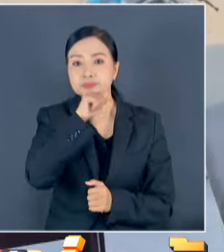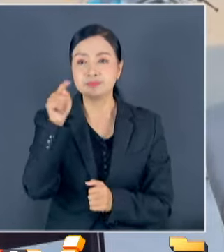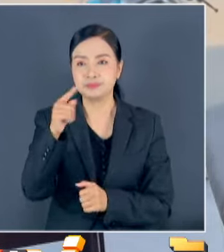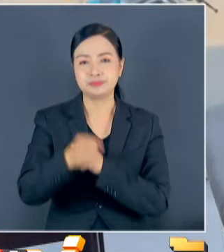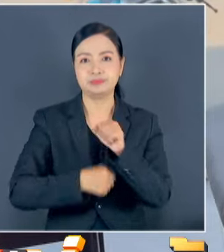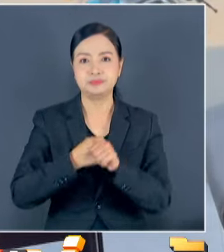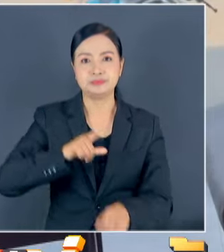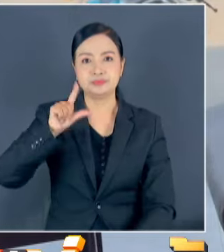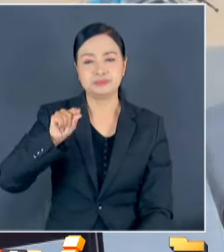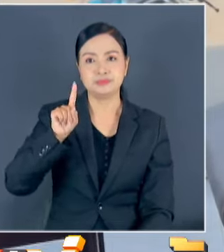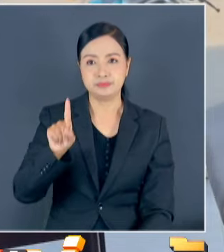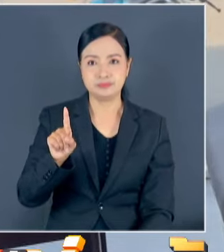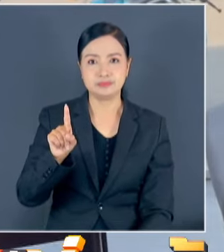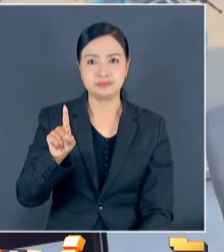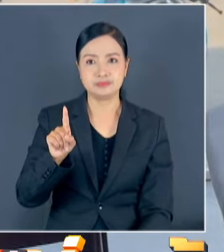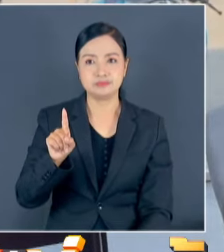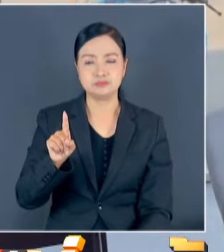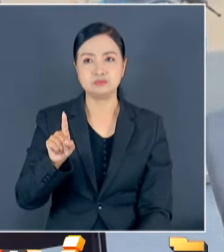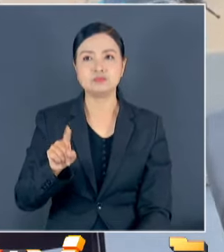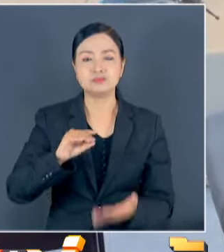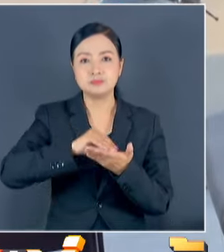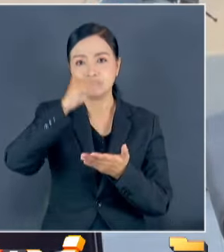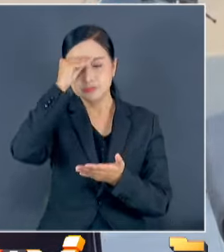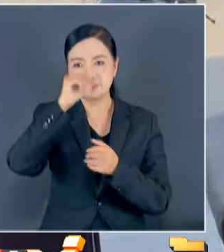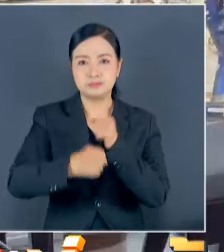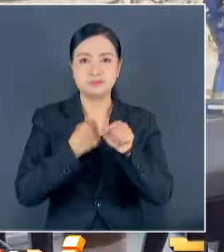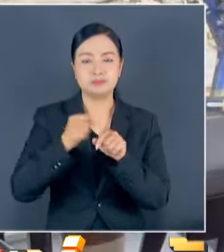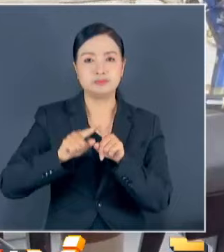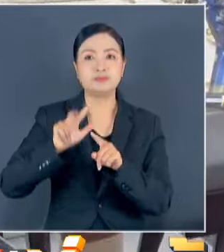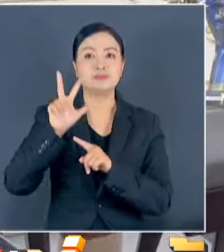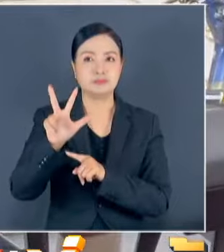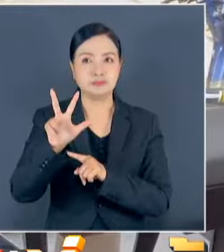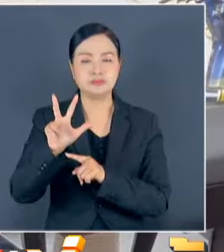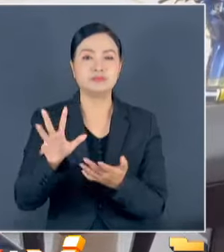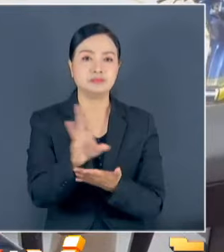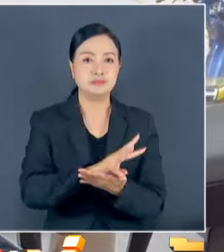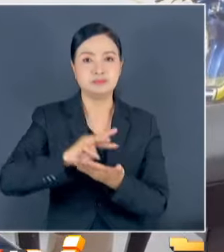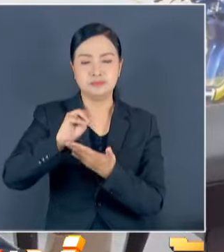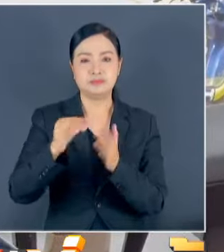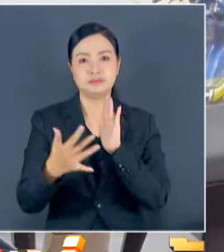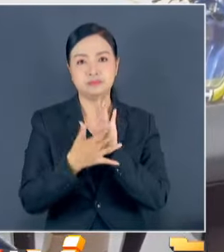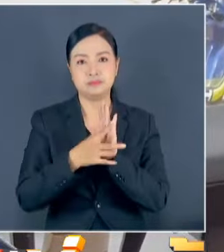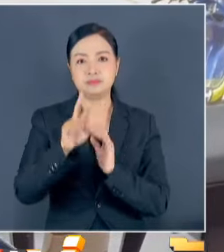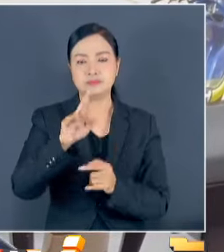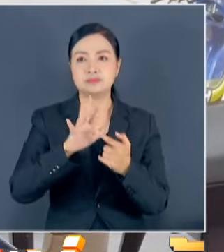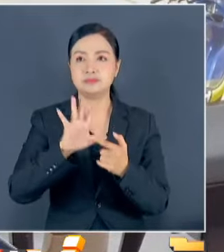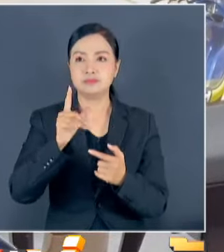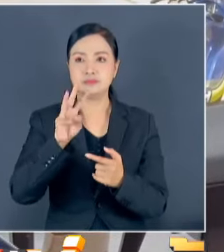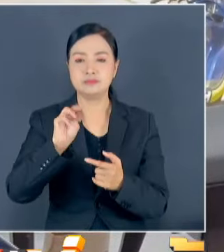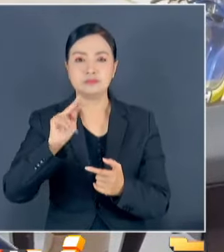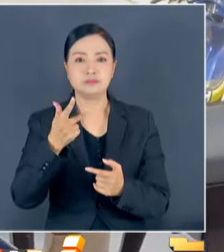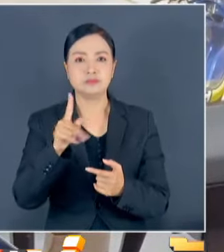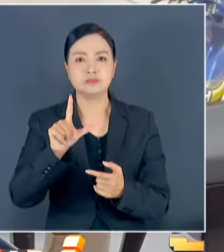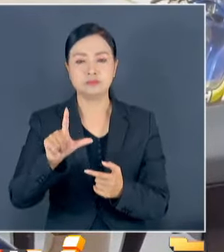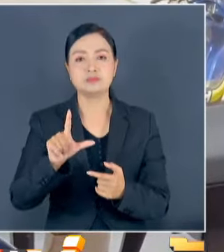นี่ฮะคนนี้ครับผม นี่ครับเป็นหนุ่มนักศึกษาชั้นปีที่3นะครับมหาวิทยาลัยเทคโนโลยีราชมงคลล้านนาจังหวัดเชียง